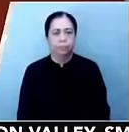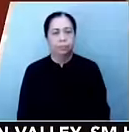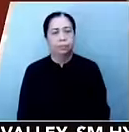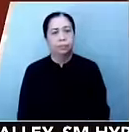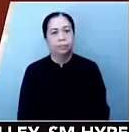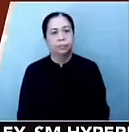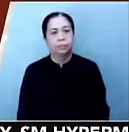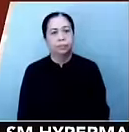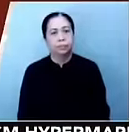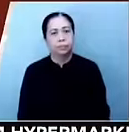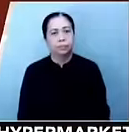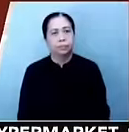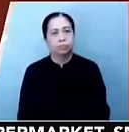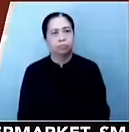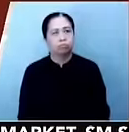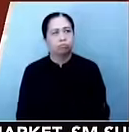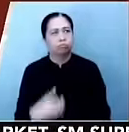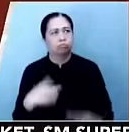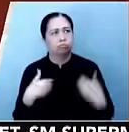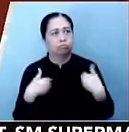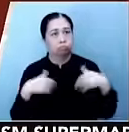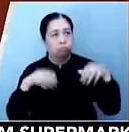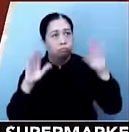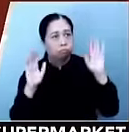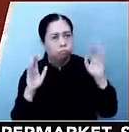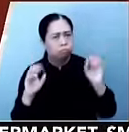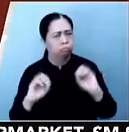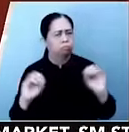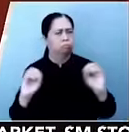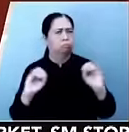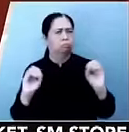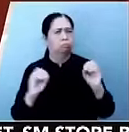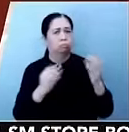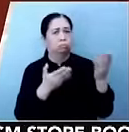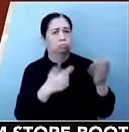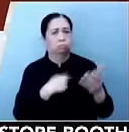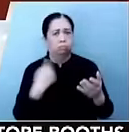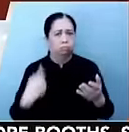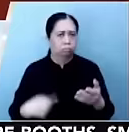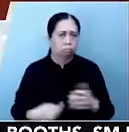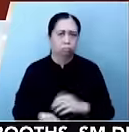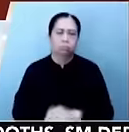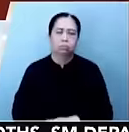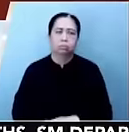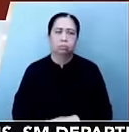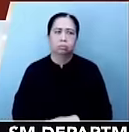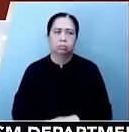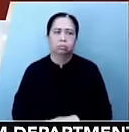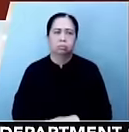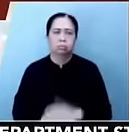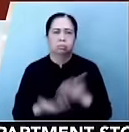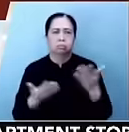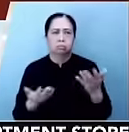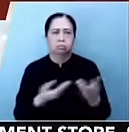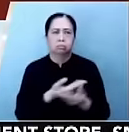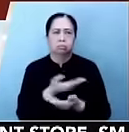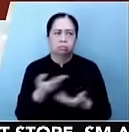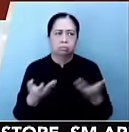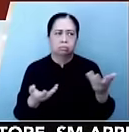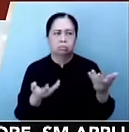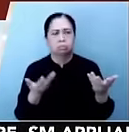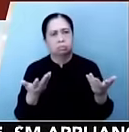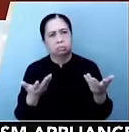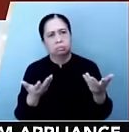We have not conceded anything to China. There might have been exchange of